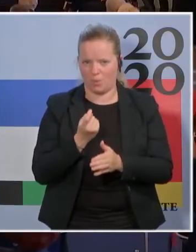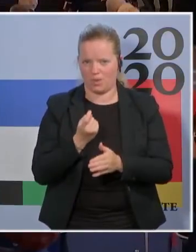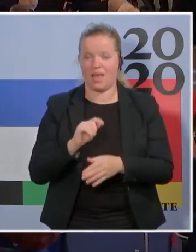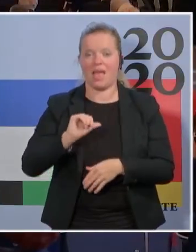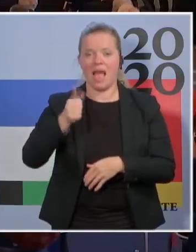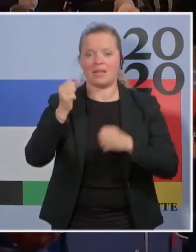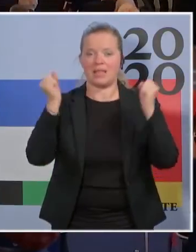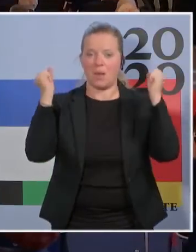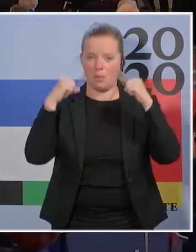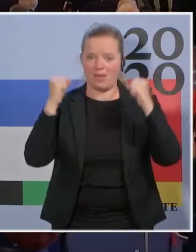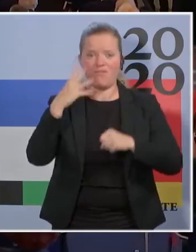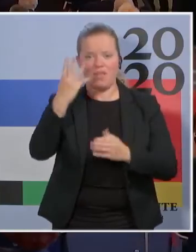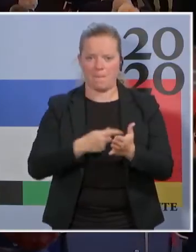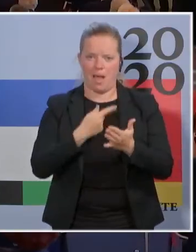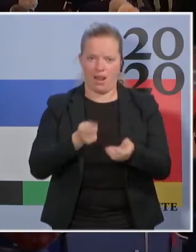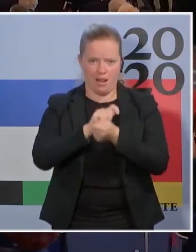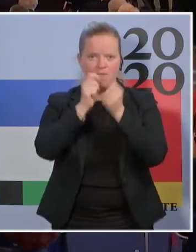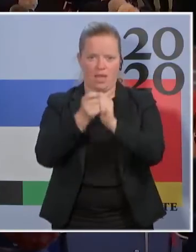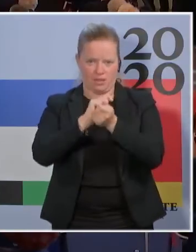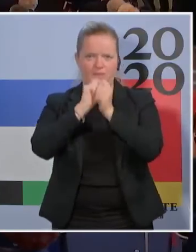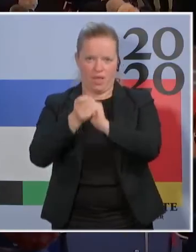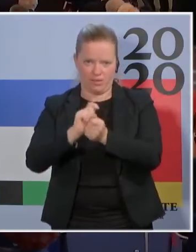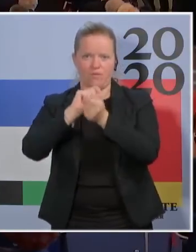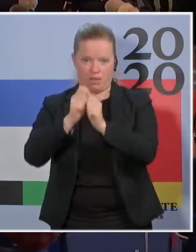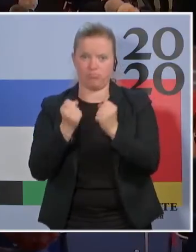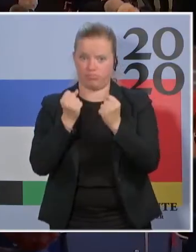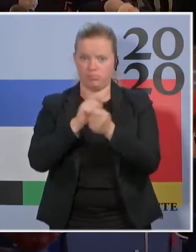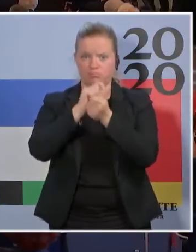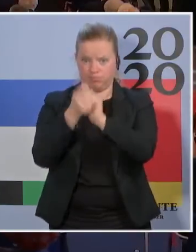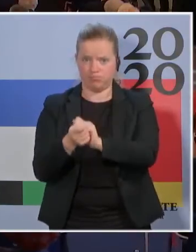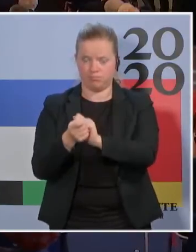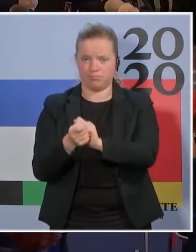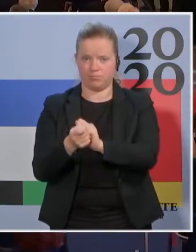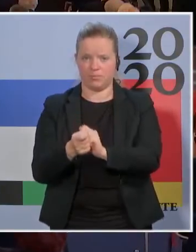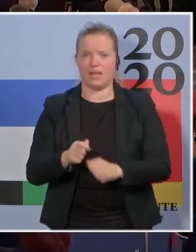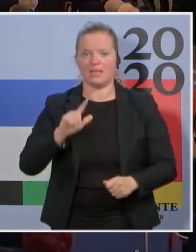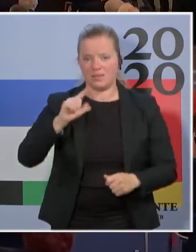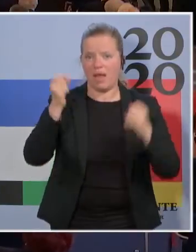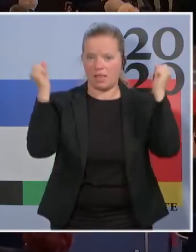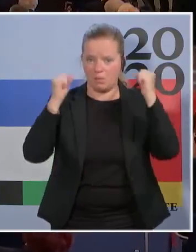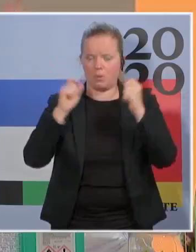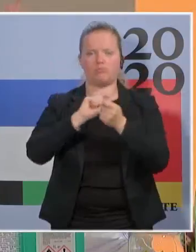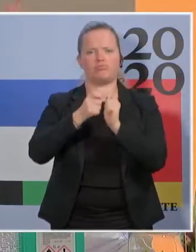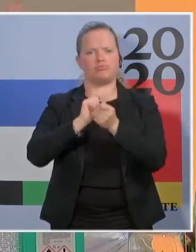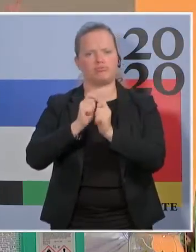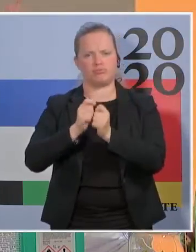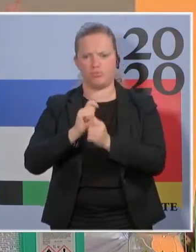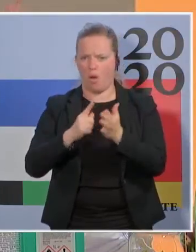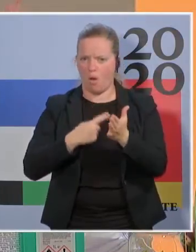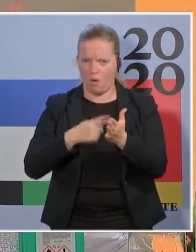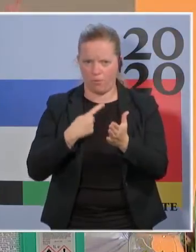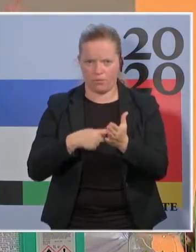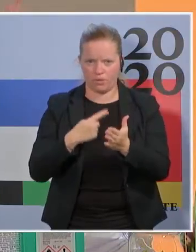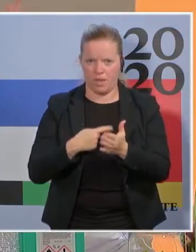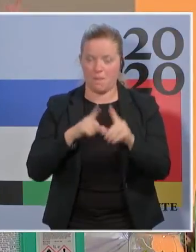viermal abgeändert, auch wesentlich abgeändert, dutzende Male in der Zweiten Republik. Hier sieht man nicht nur